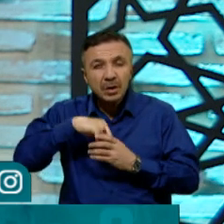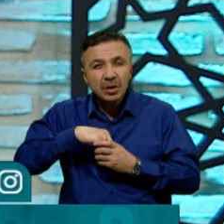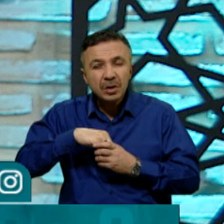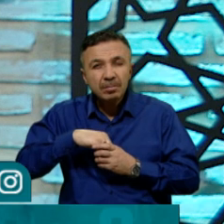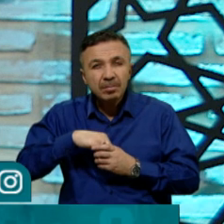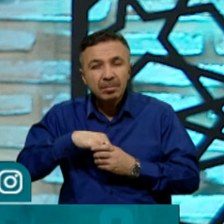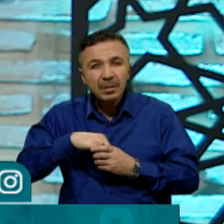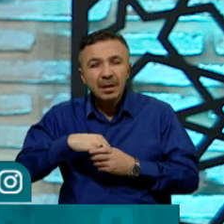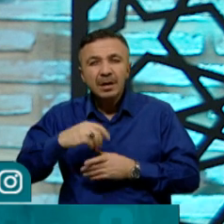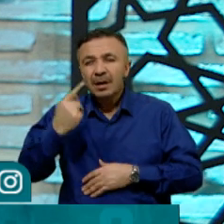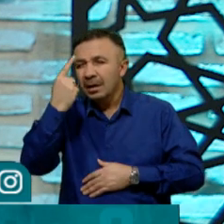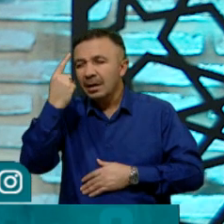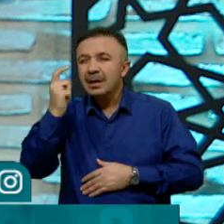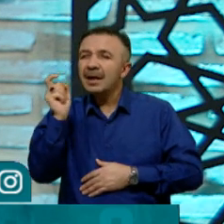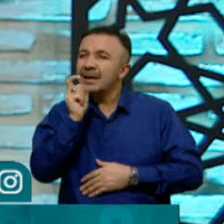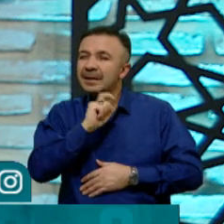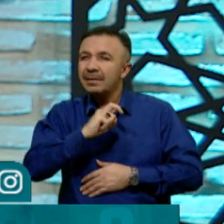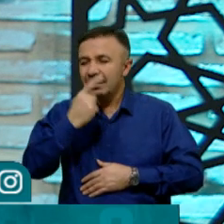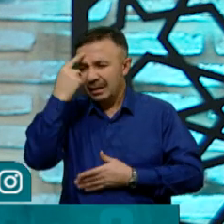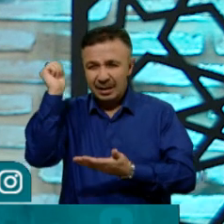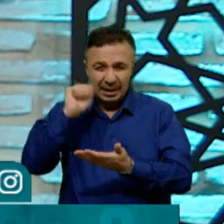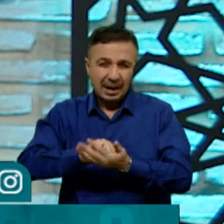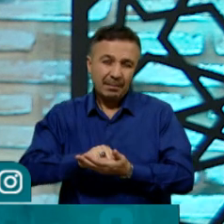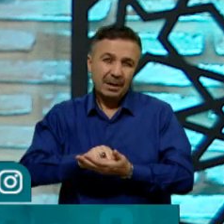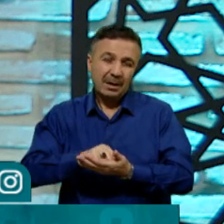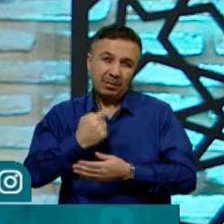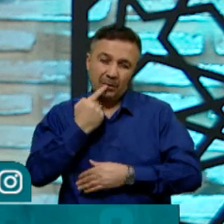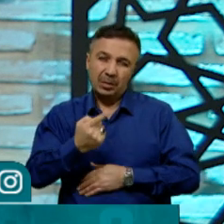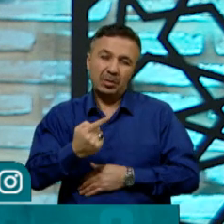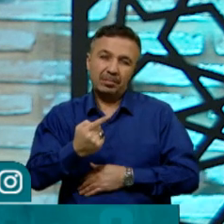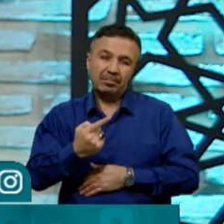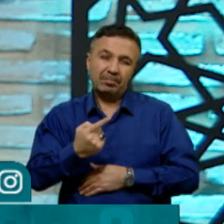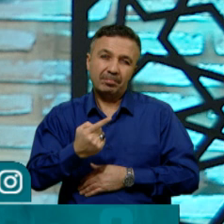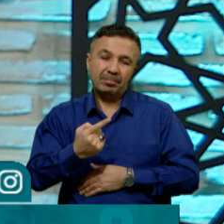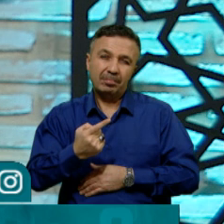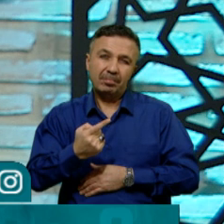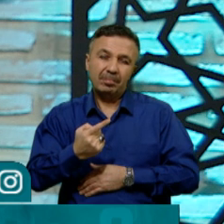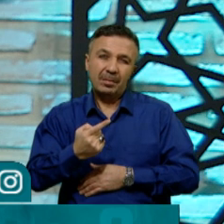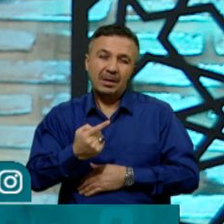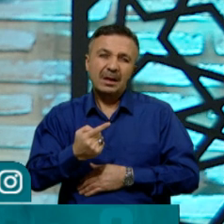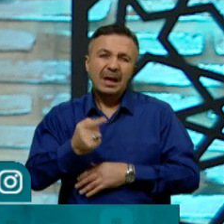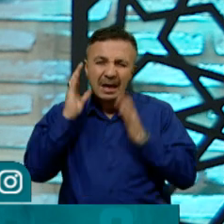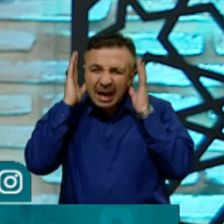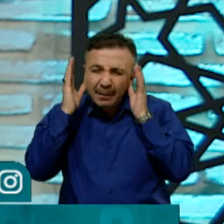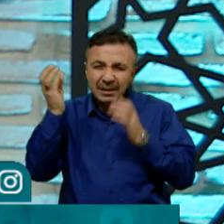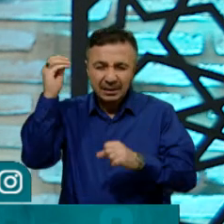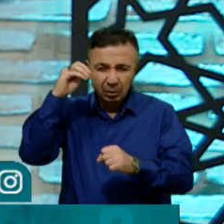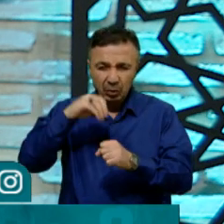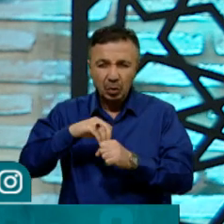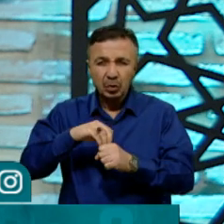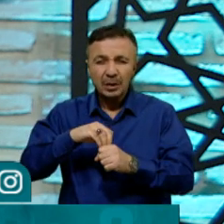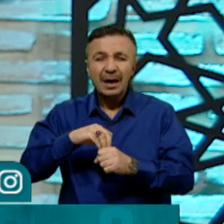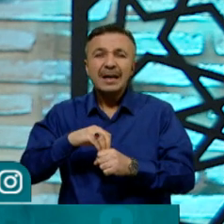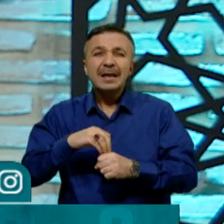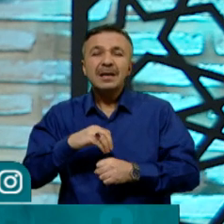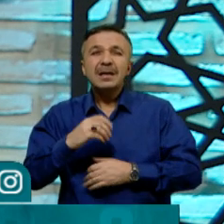ki senin secde yapacağım diyor acaba kendimden yapıyorum ne yapayım öyle